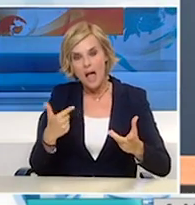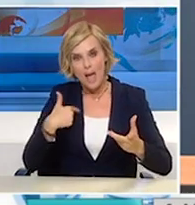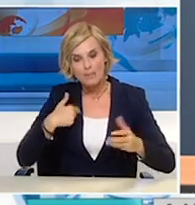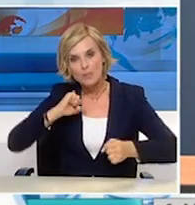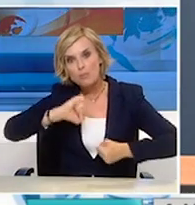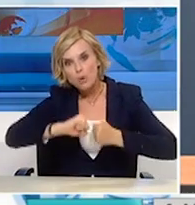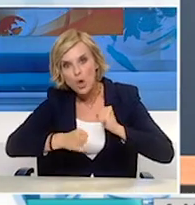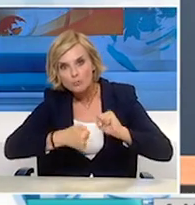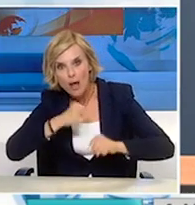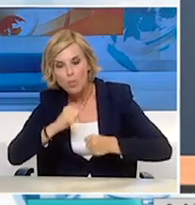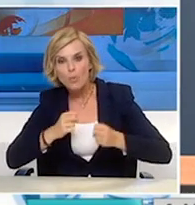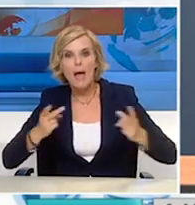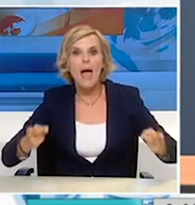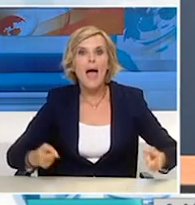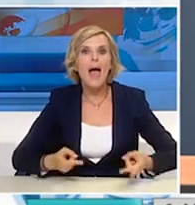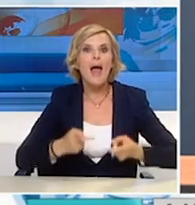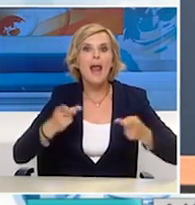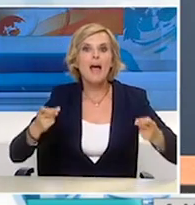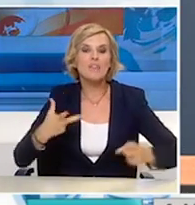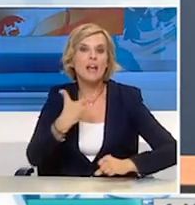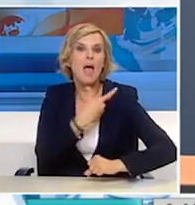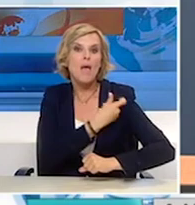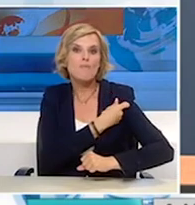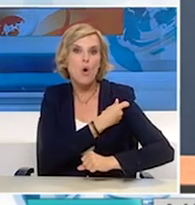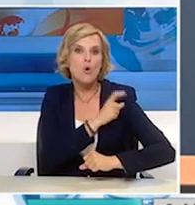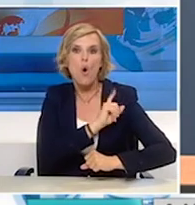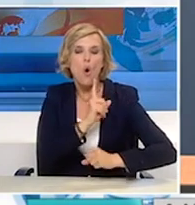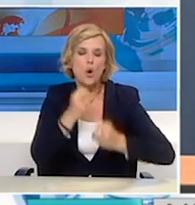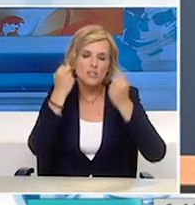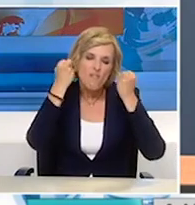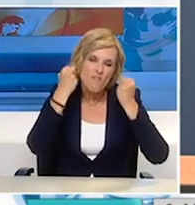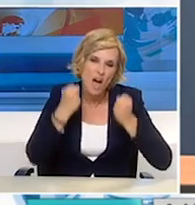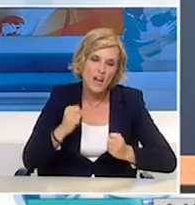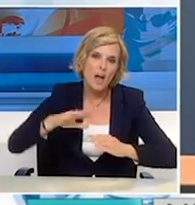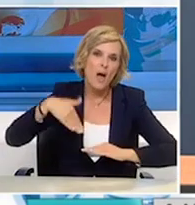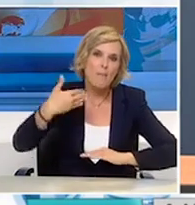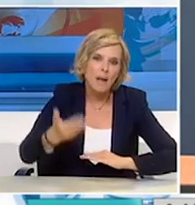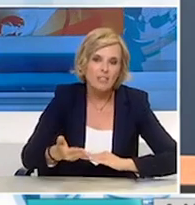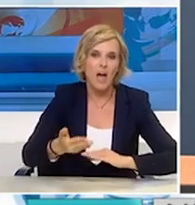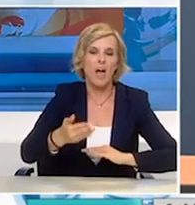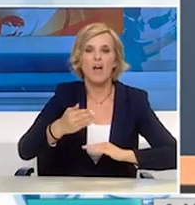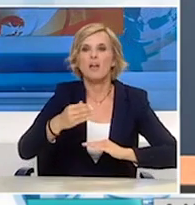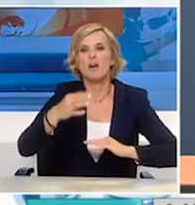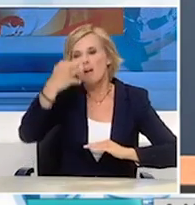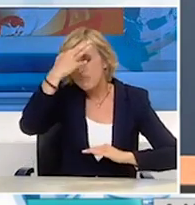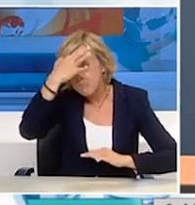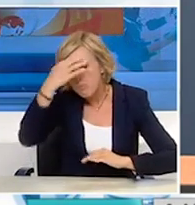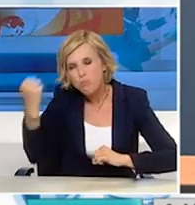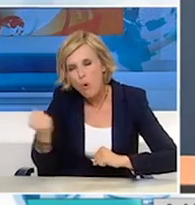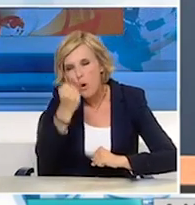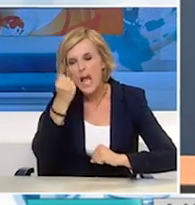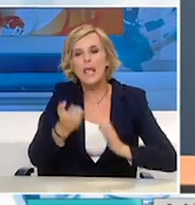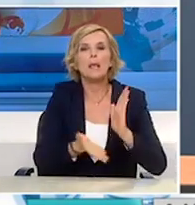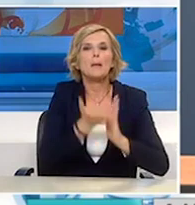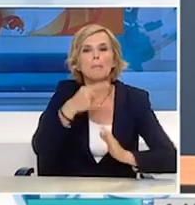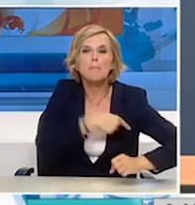αντισωμάτων χωρίς παρενέργειες, κάτι που γίνεται πάντα με τα εμβόλια. Το συγκεκριμένο εμβόλιο βασίζεται σε μια νέα τεχνολογία όπου